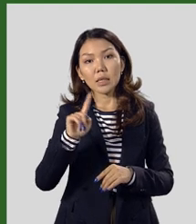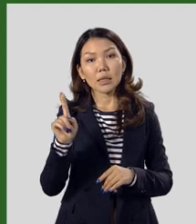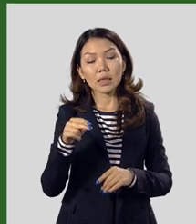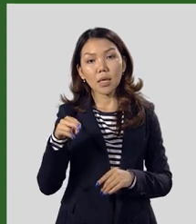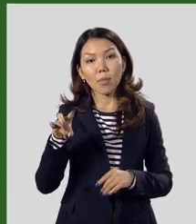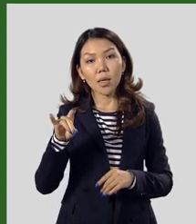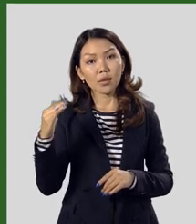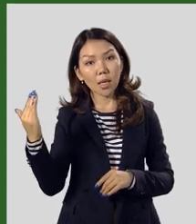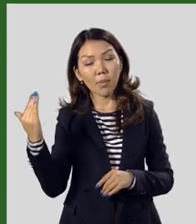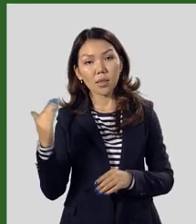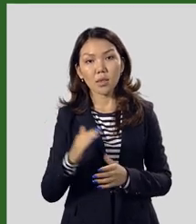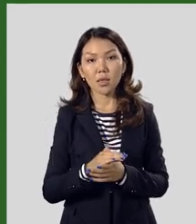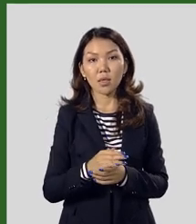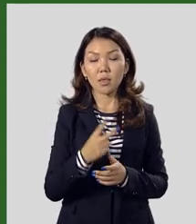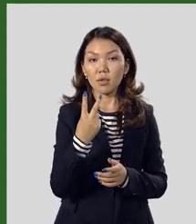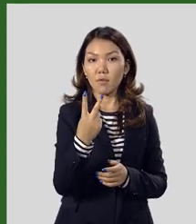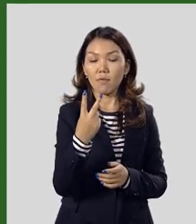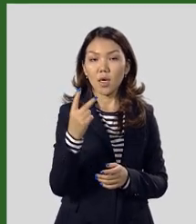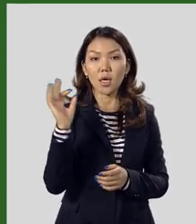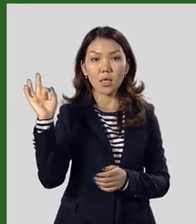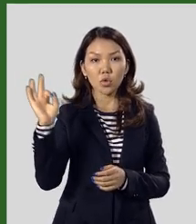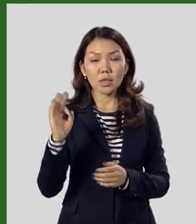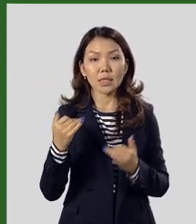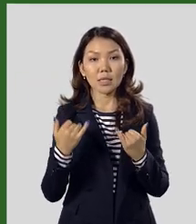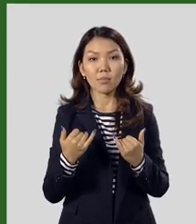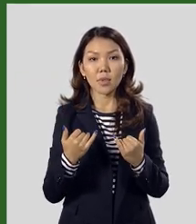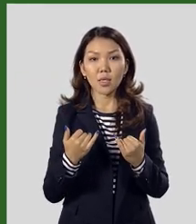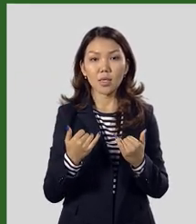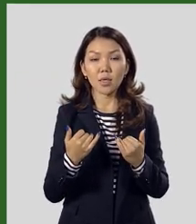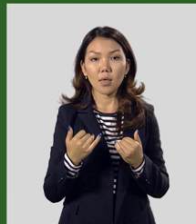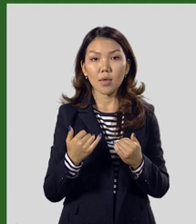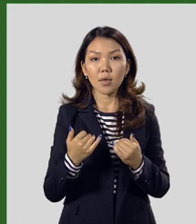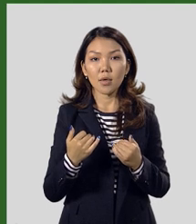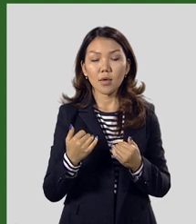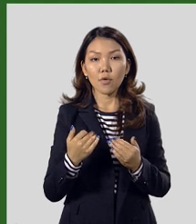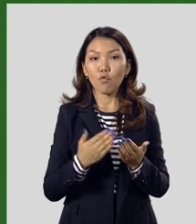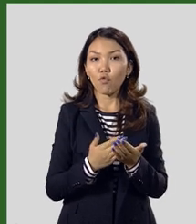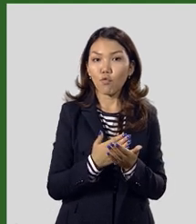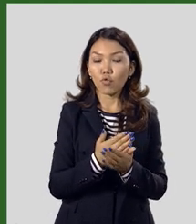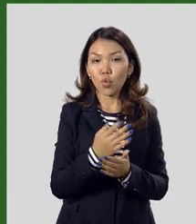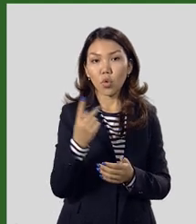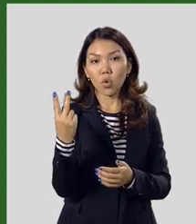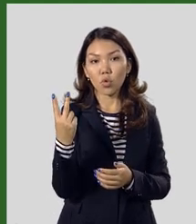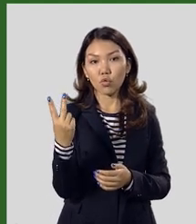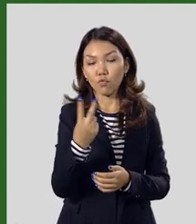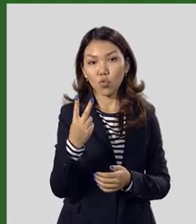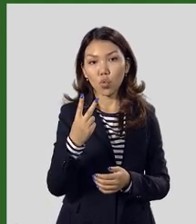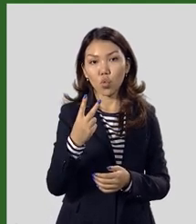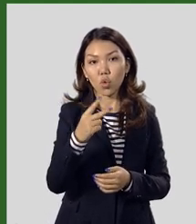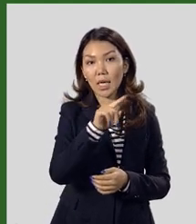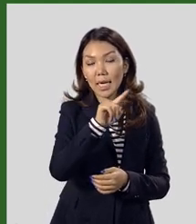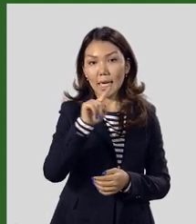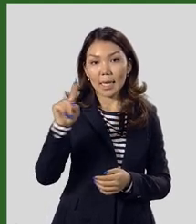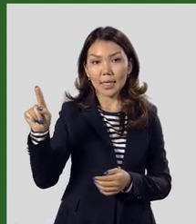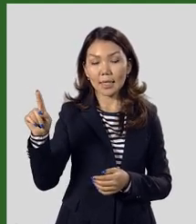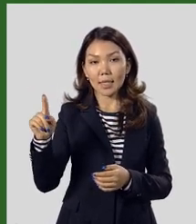меридиана на 2 градуса. Теперь проводим вдоль этих двух линий и найдем